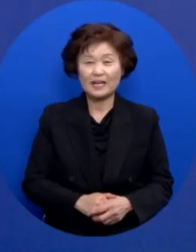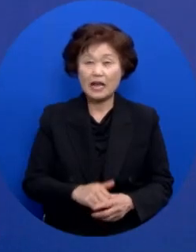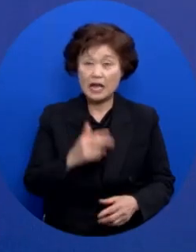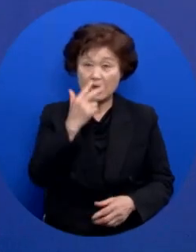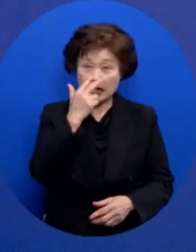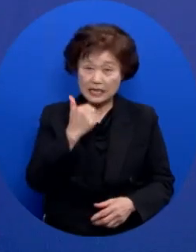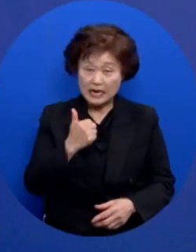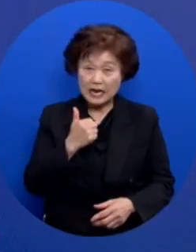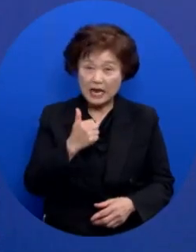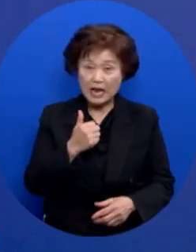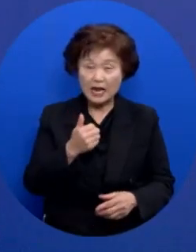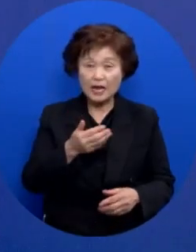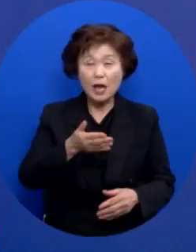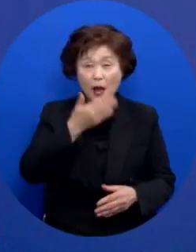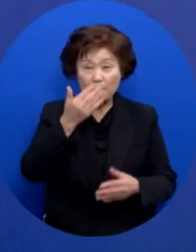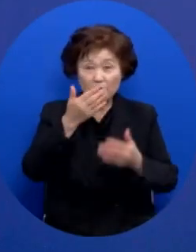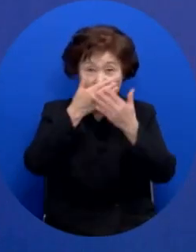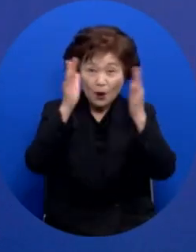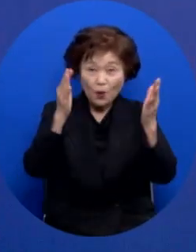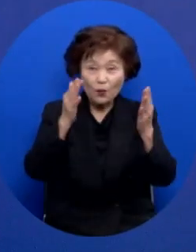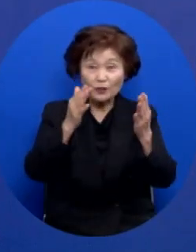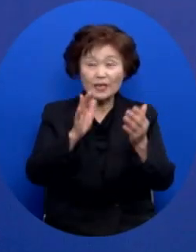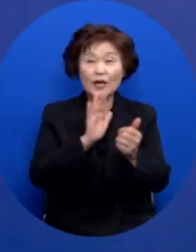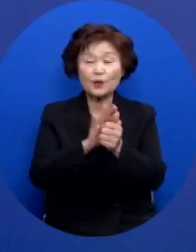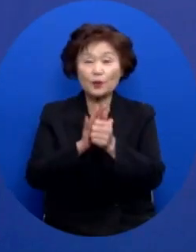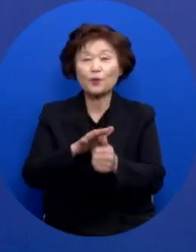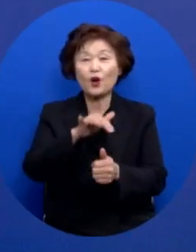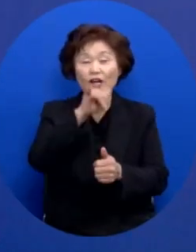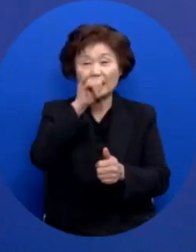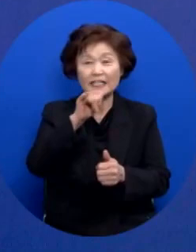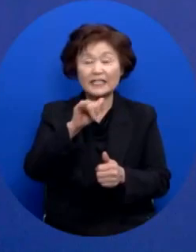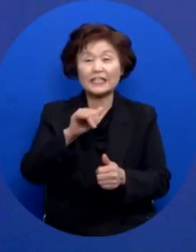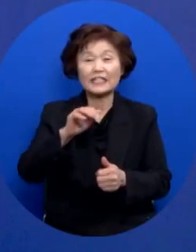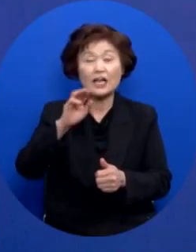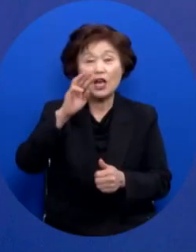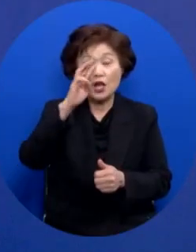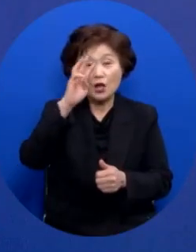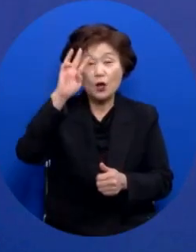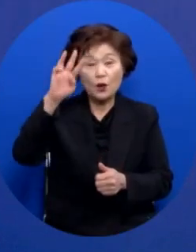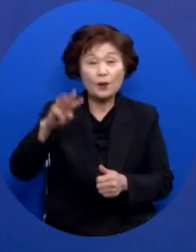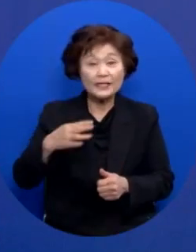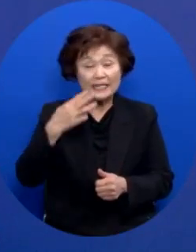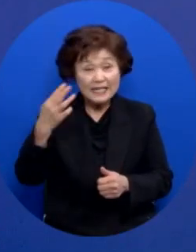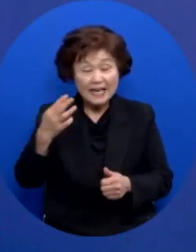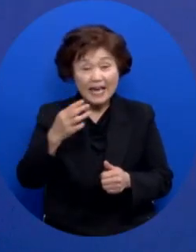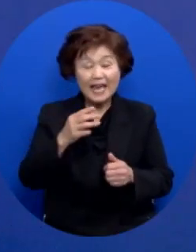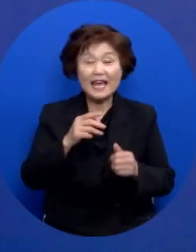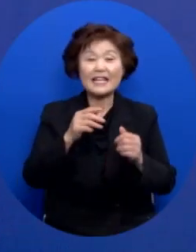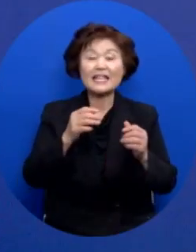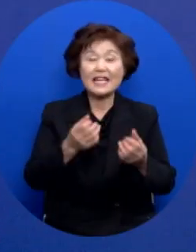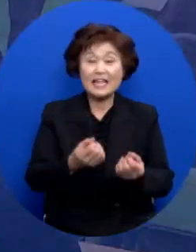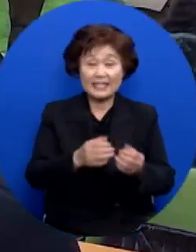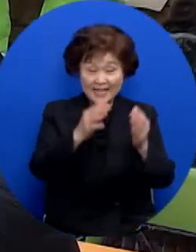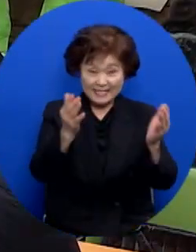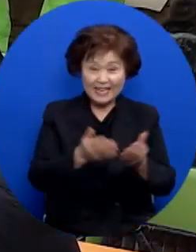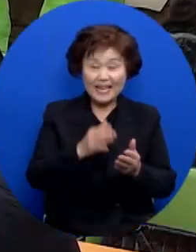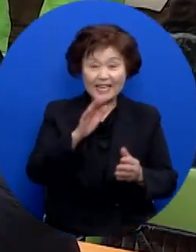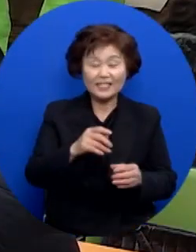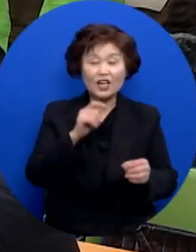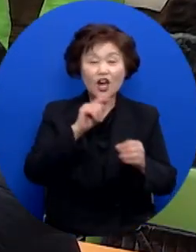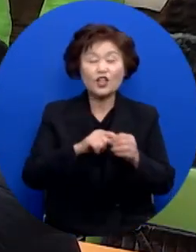시각장애인 무상급식을 지원해온 웨슬리 사회상화 실천본부가 명절을 맞아 떡국 나눔 행사를 가졌습니다.